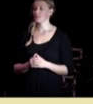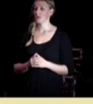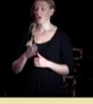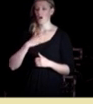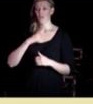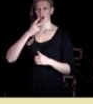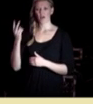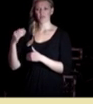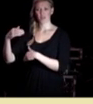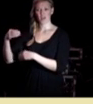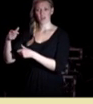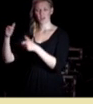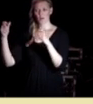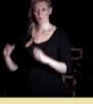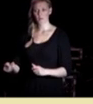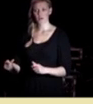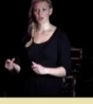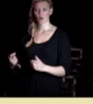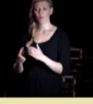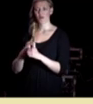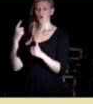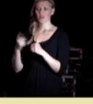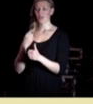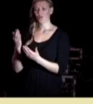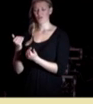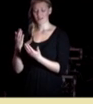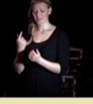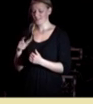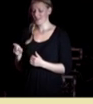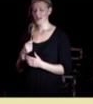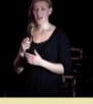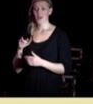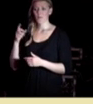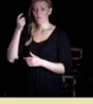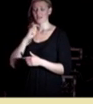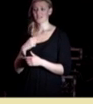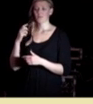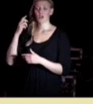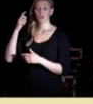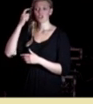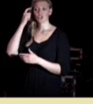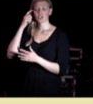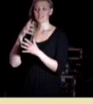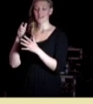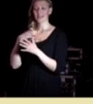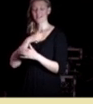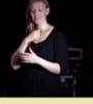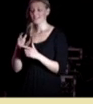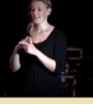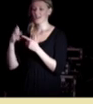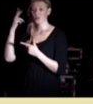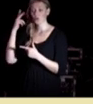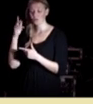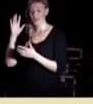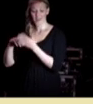har andre rammer, prioriteter og forventninger for mennesker med psykiske lidelser og rusrelaterte lidelser enn for